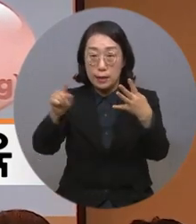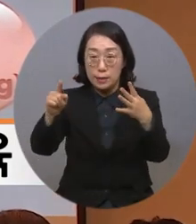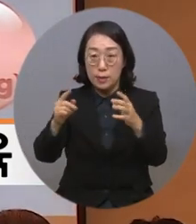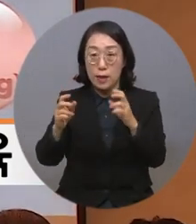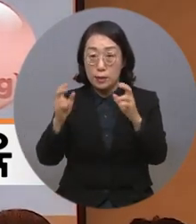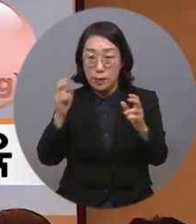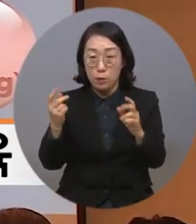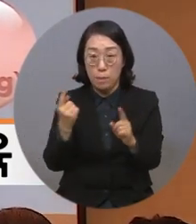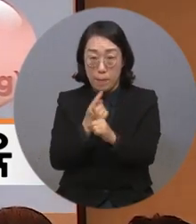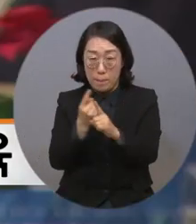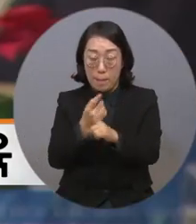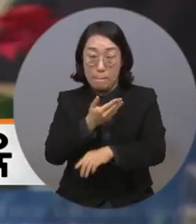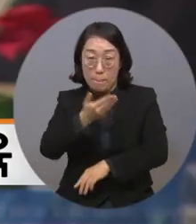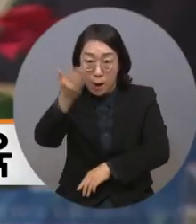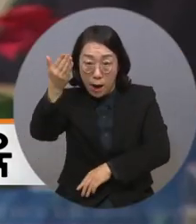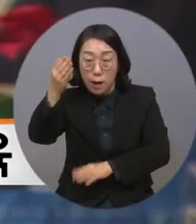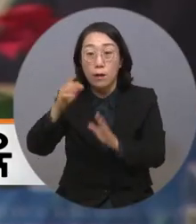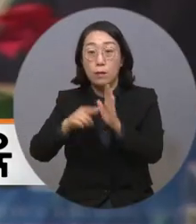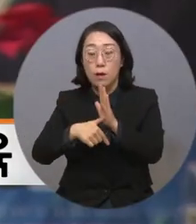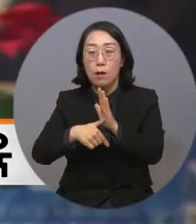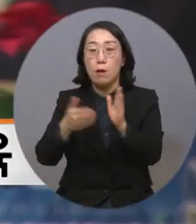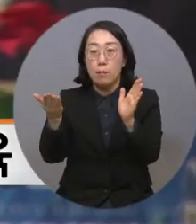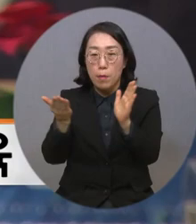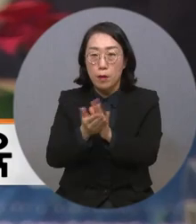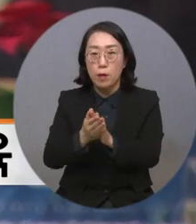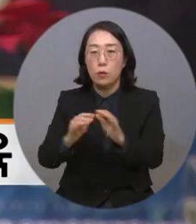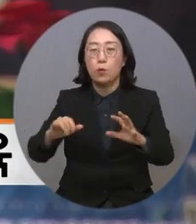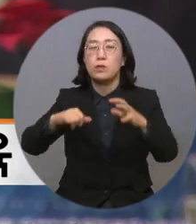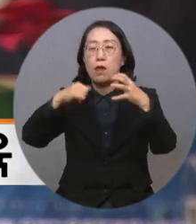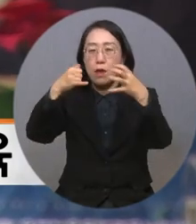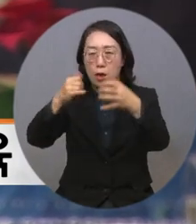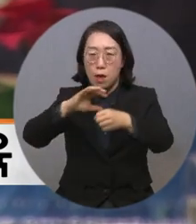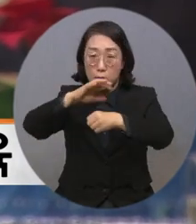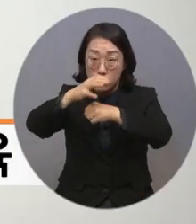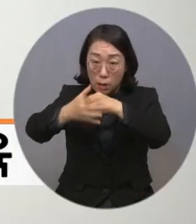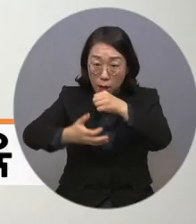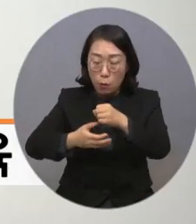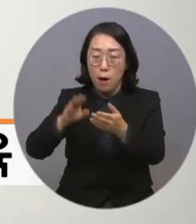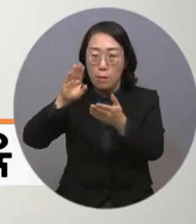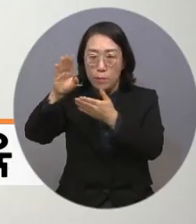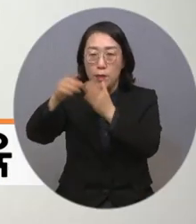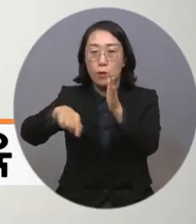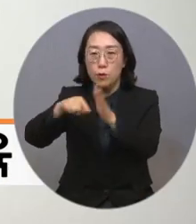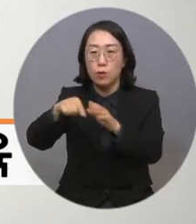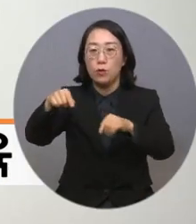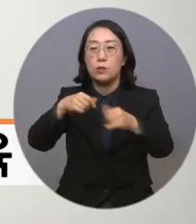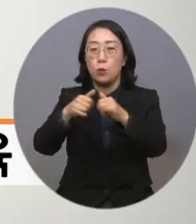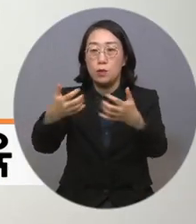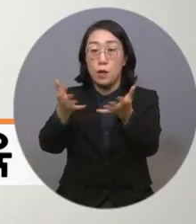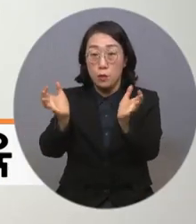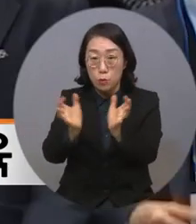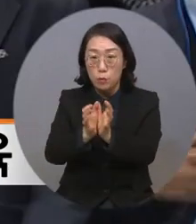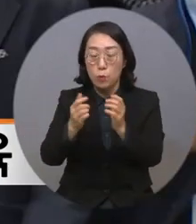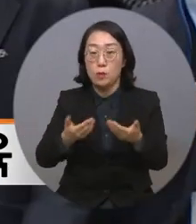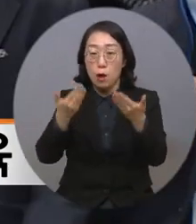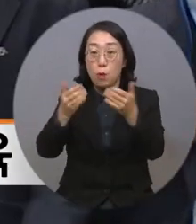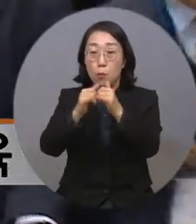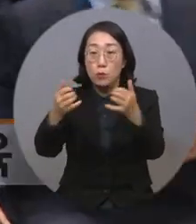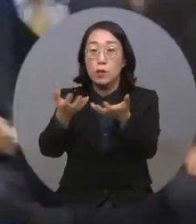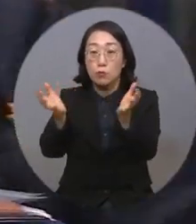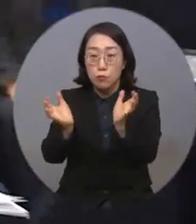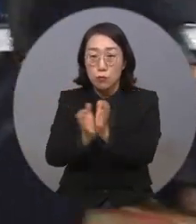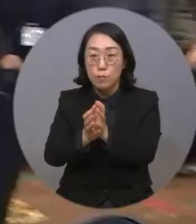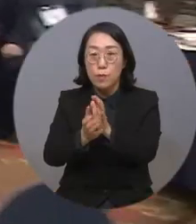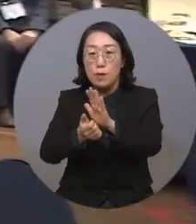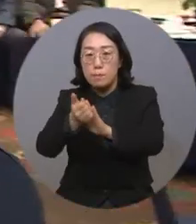고령화 시대를 맞아 세계와 미래를 향해 선도 국가로 나아가 낸 지도자 그룹 자원 봉사 포럼으로 의 성장을